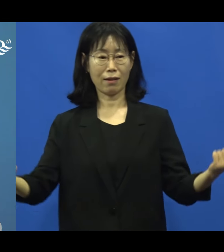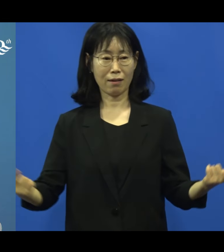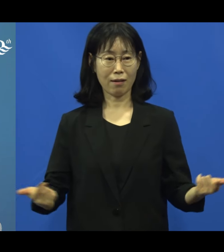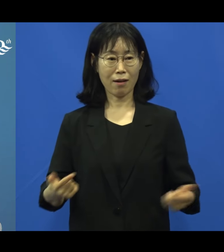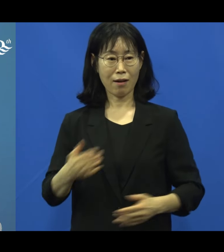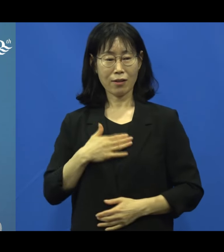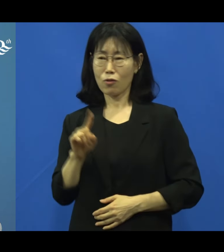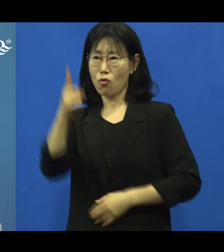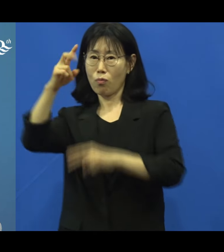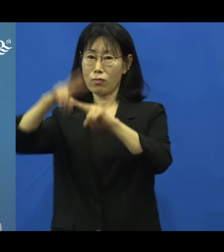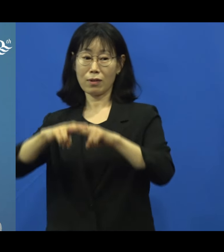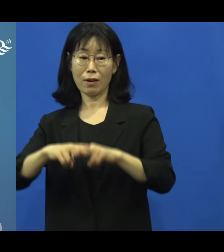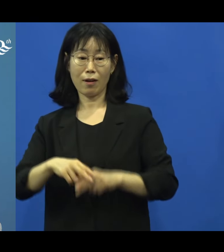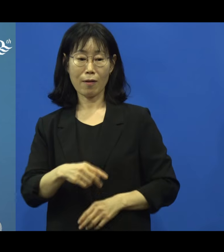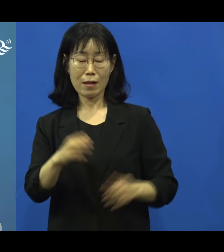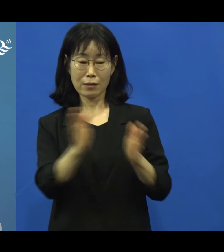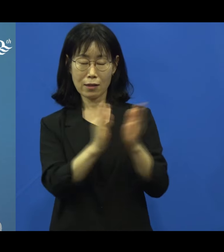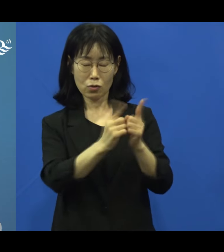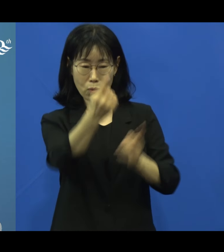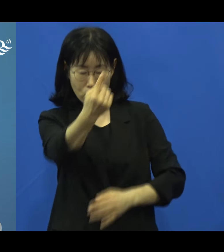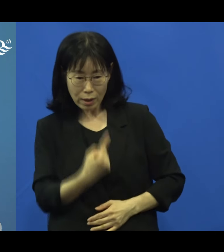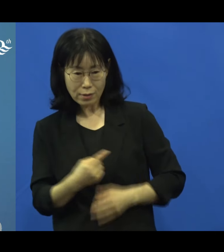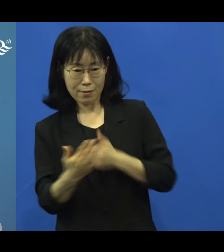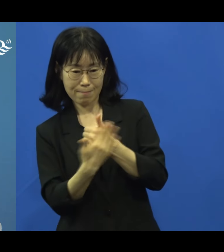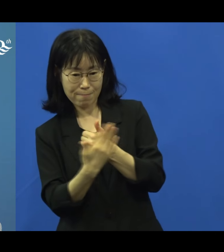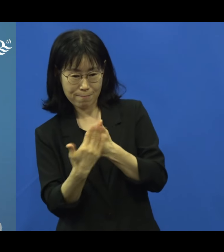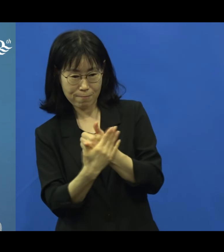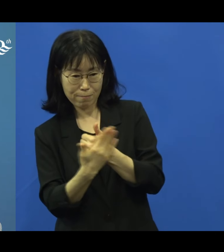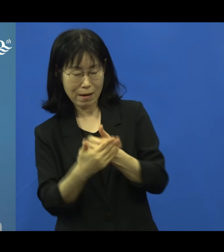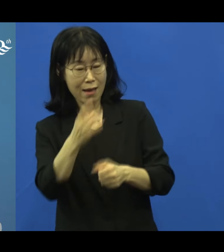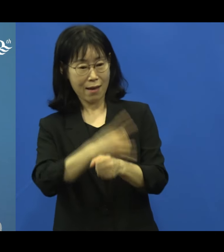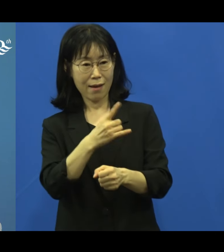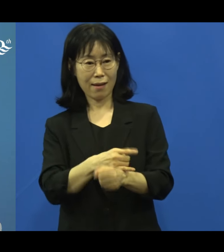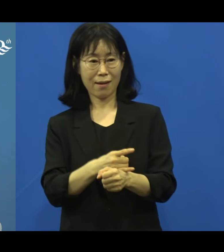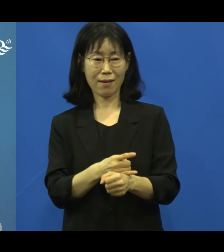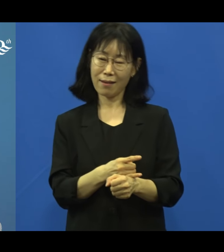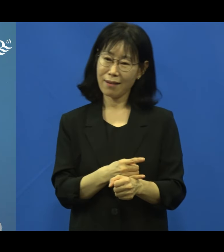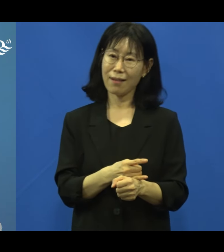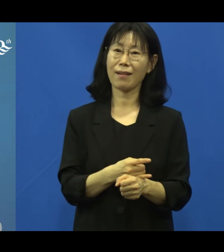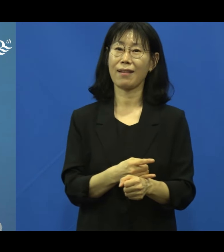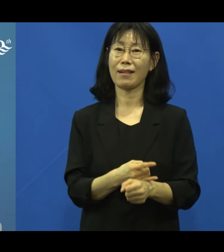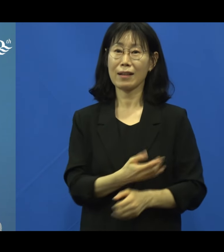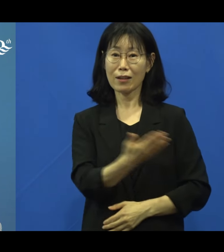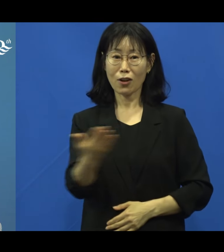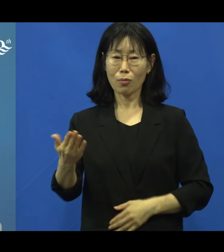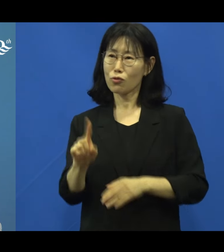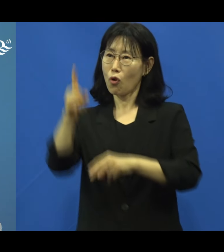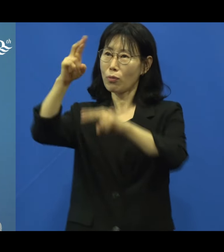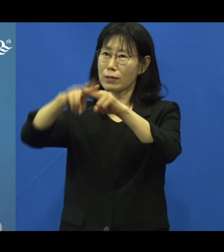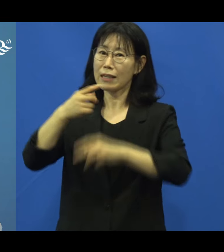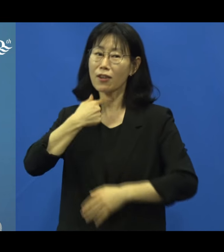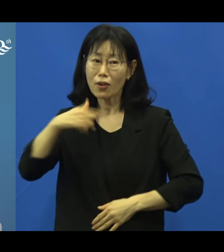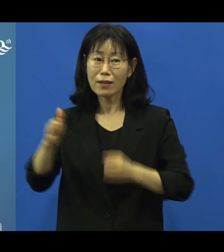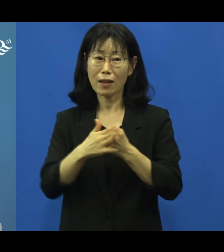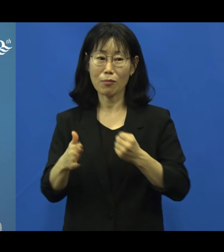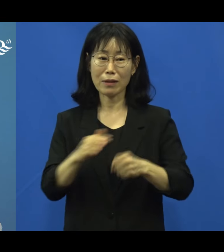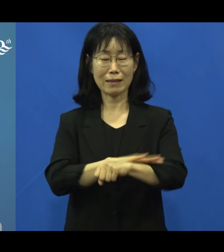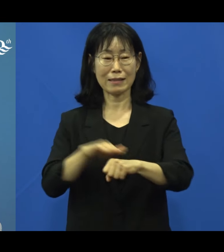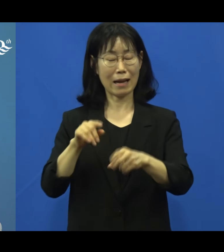매우 불쾌해요. 이 우리 장관 정도 경험을 해봤어요. 이게 어느 정도 불쾌한가 이게 오는데 지금 여러분들이